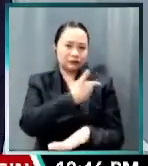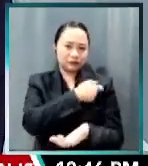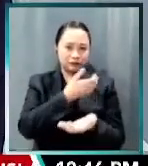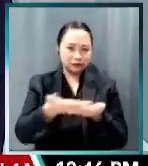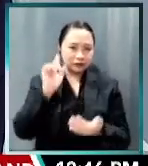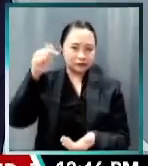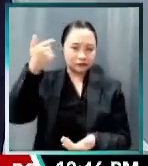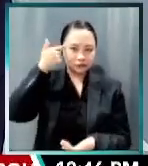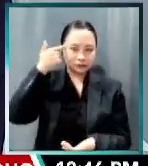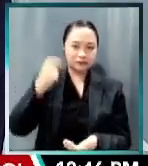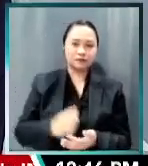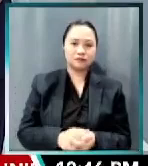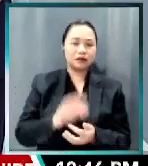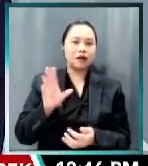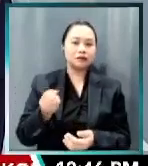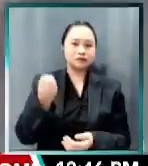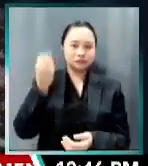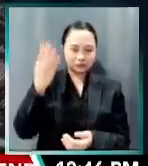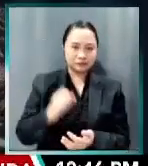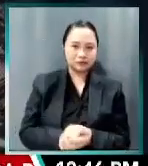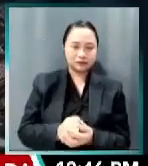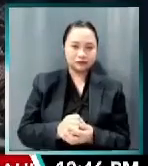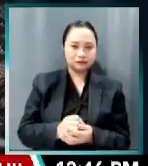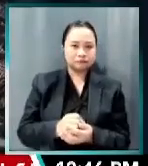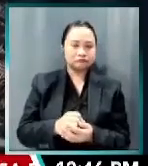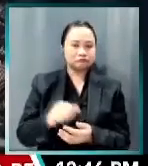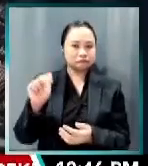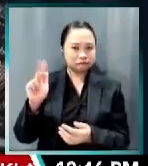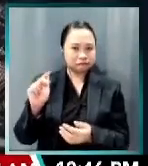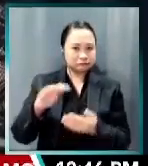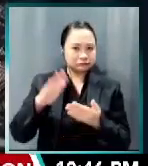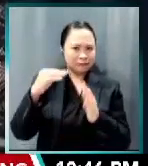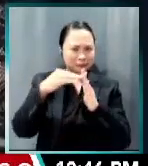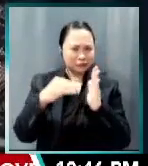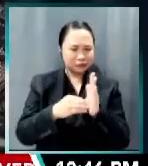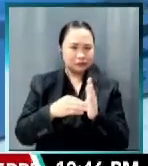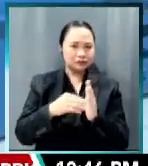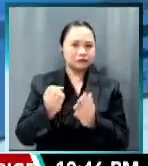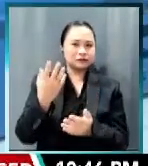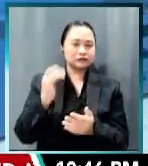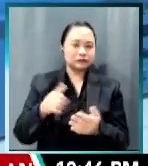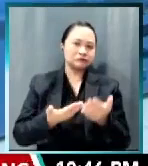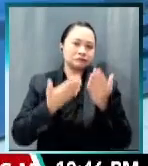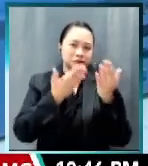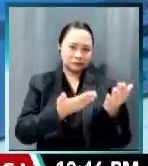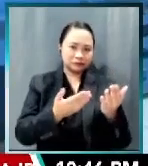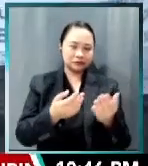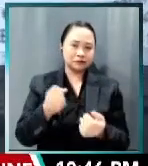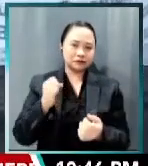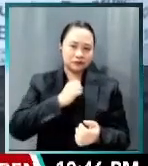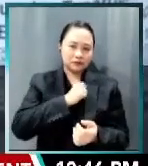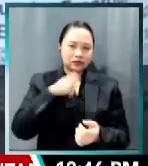5 hanggang 13 bilyong piso. Sa resolusyon na inihain ni Ontiveros sa Senado, iginit niyang dapat magpaliwanag